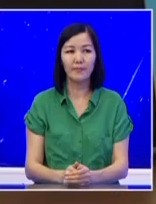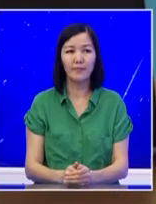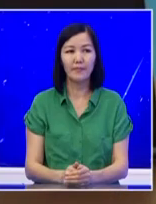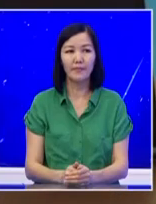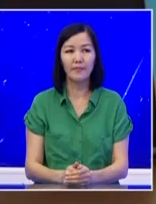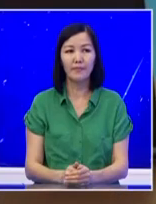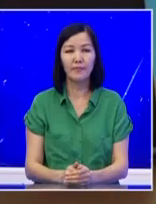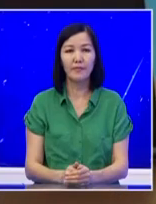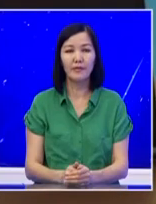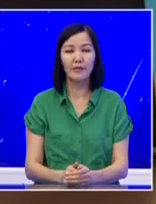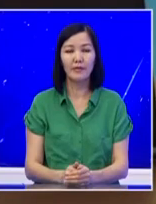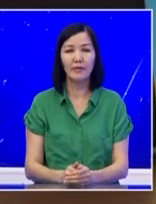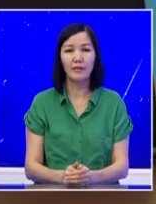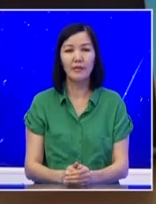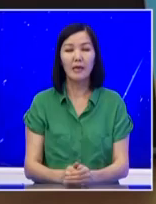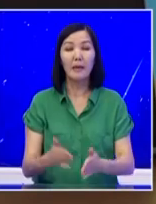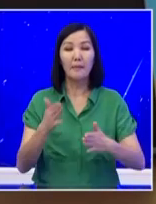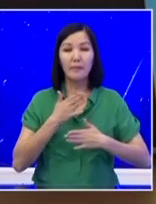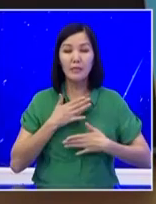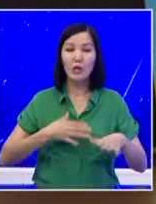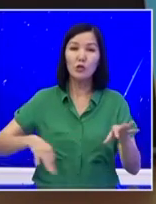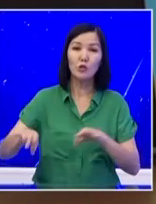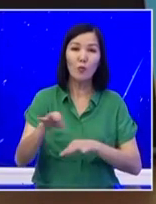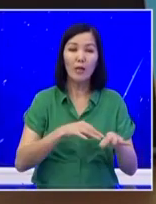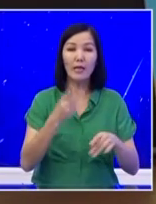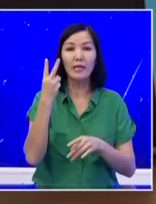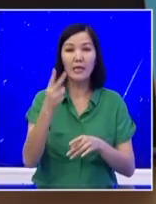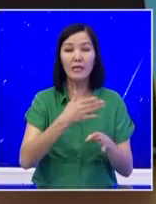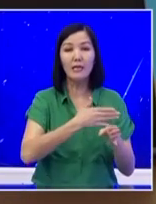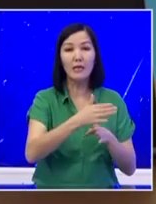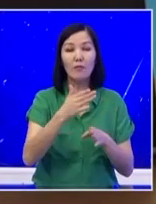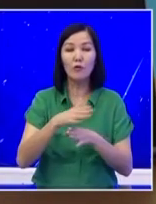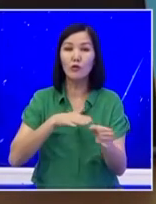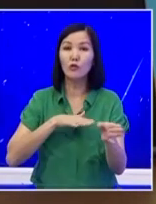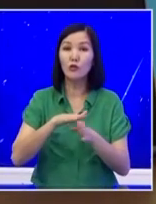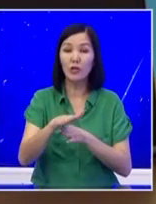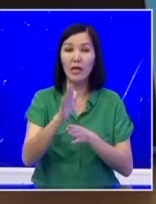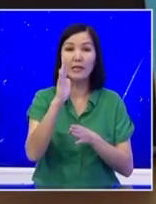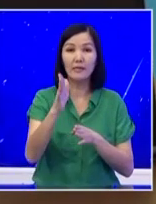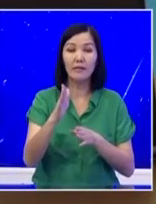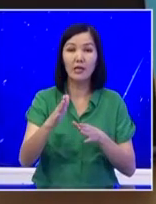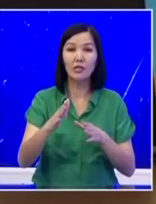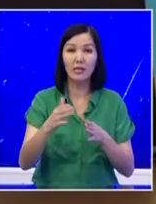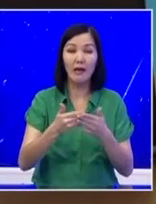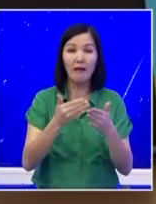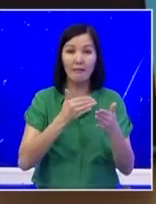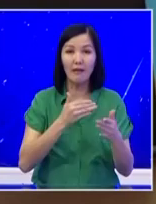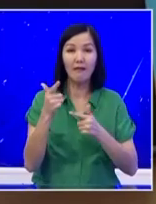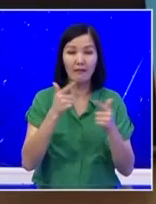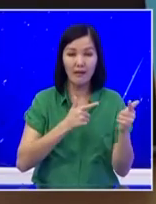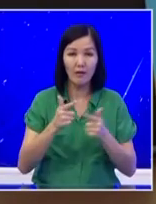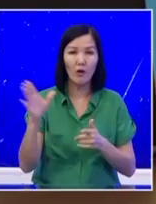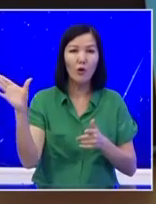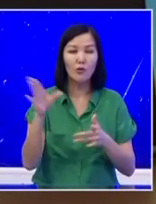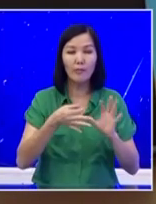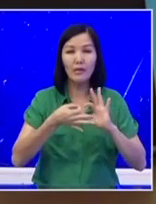У нас реализуемый. Бізде жобалар екіге бөлінеді. Жүзеге асып жатқан және өңделіп жатқан. Мұның бәрін